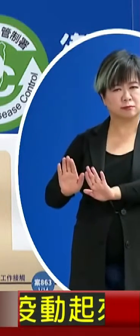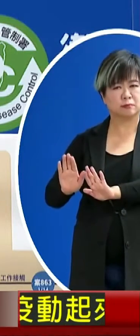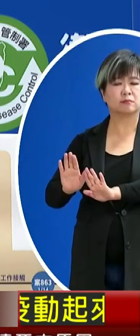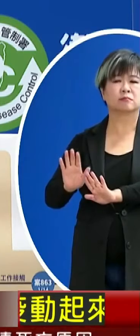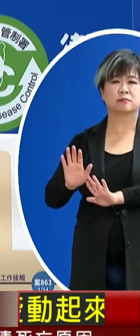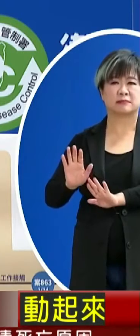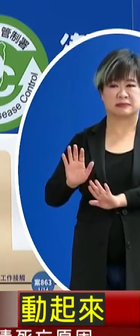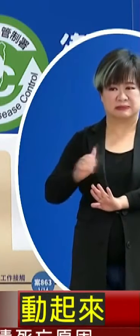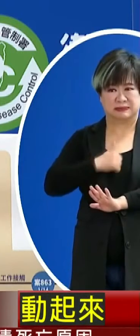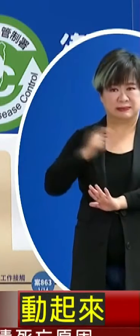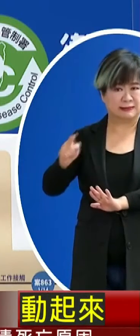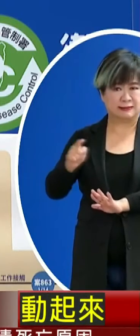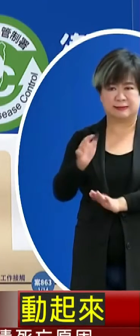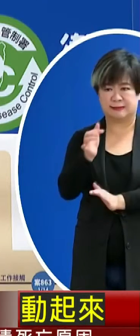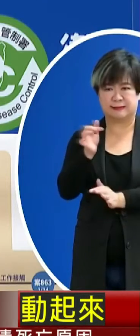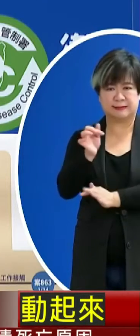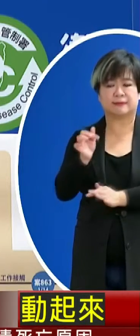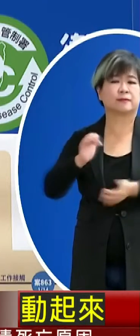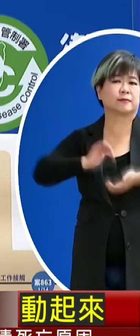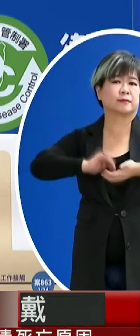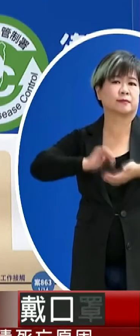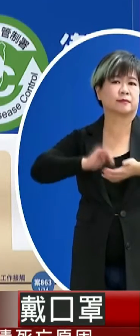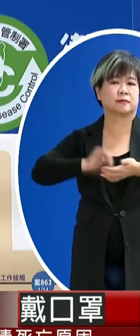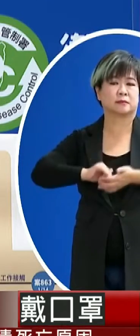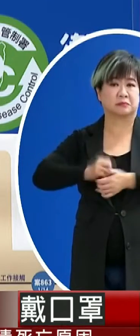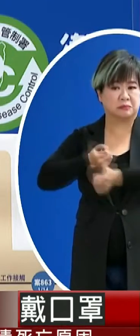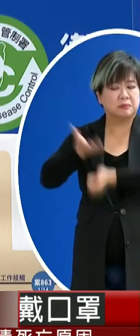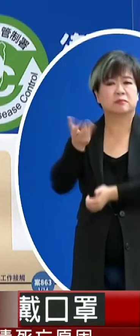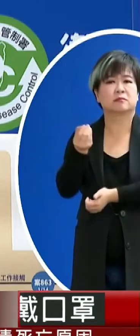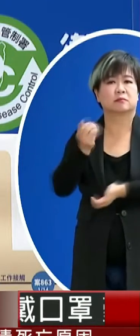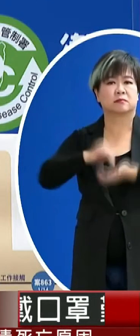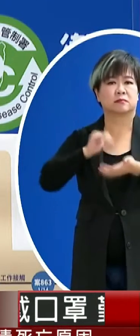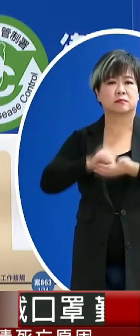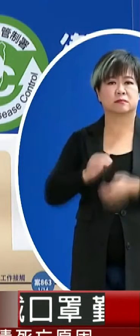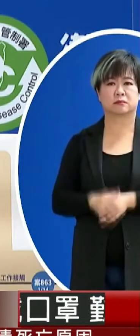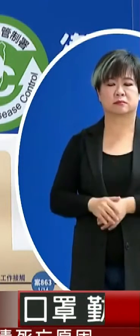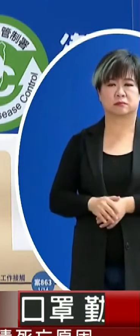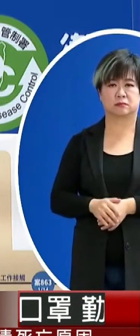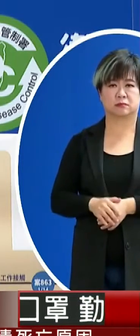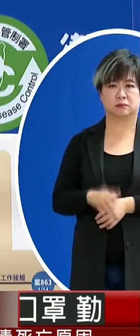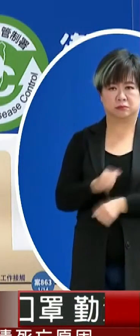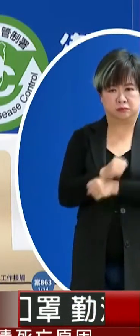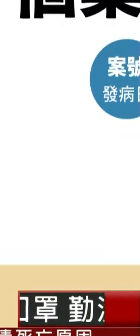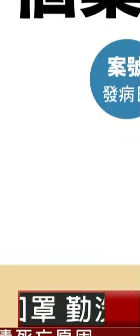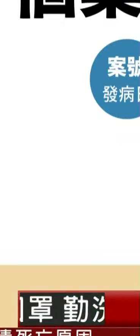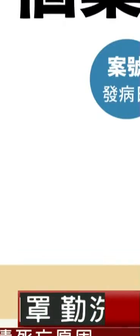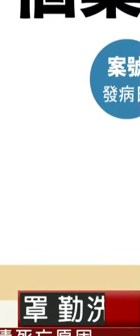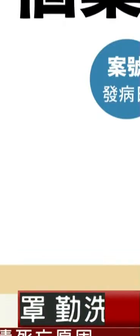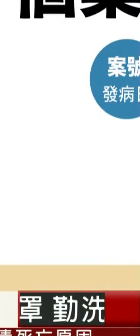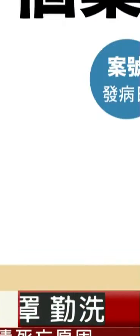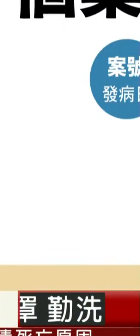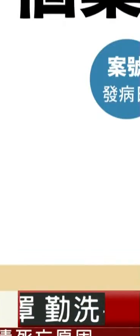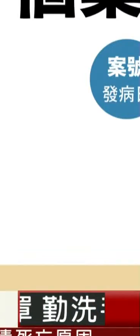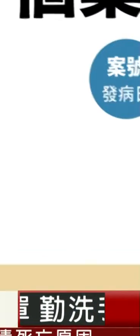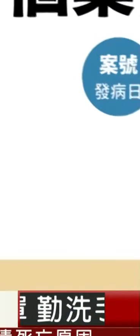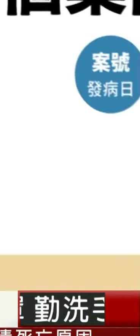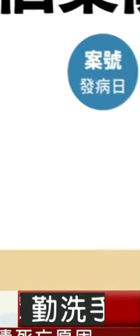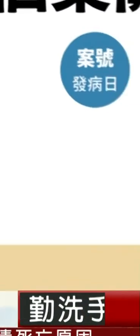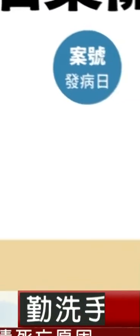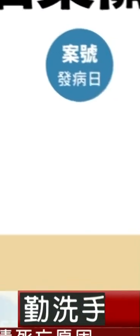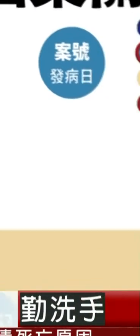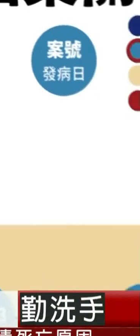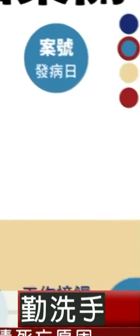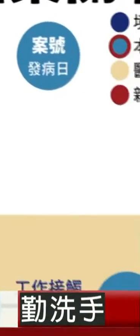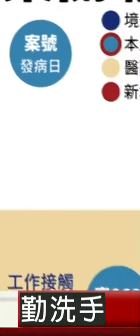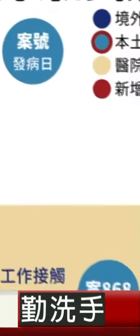是一个非感染者，所以检查阴性者仍然要提高警觉。 拿出个案关联图，